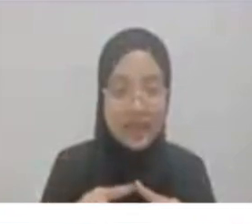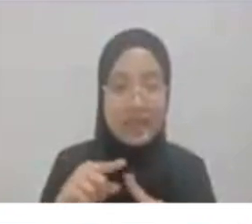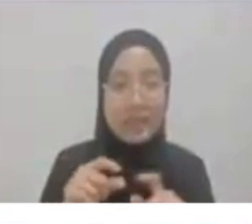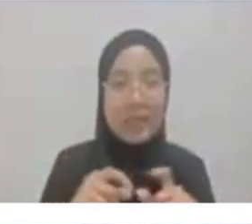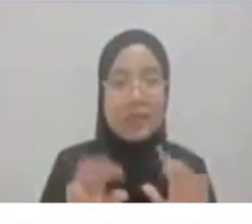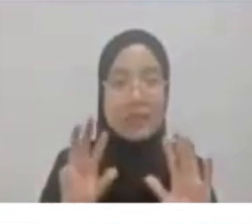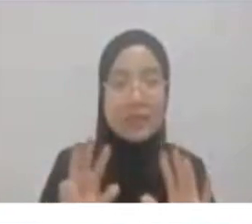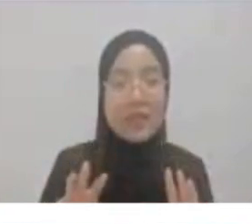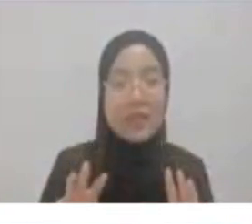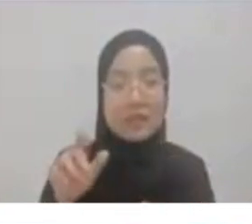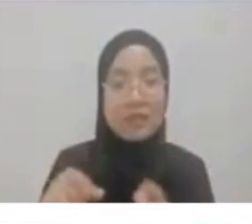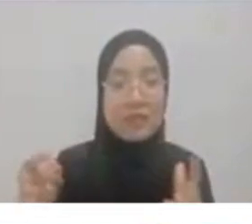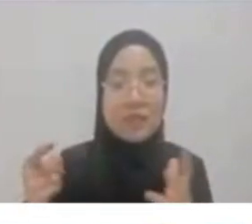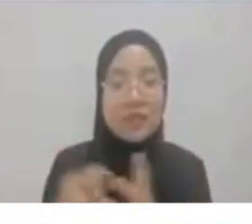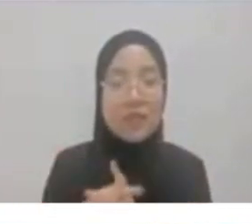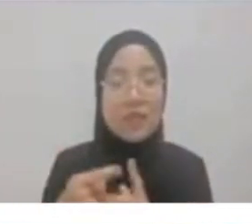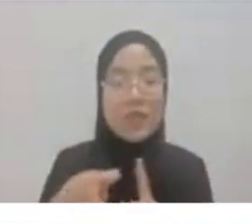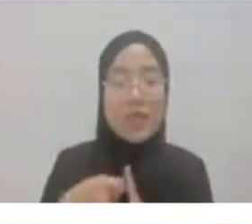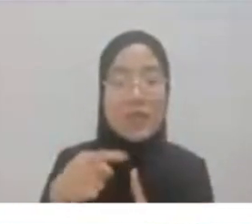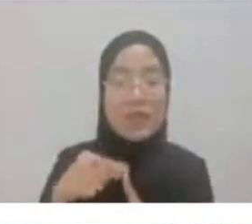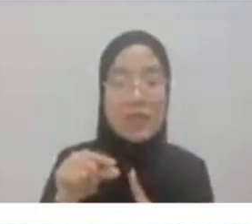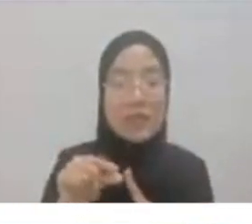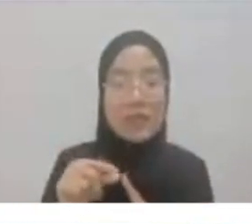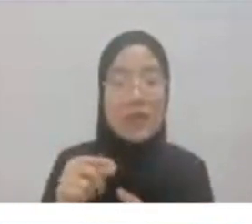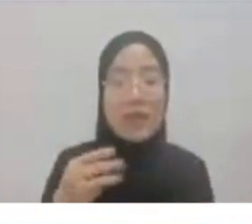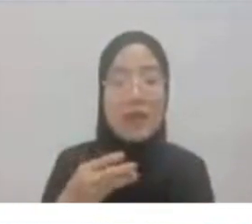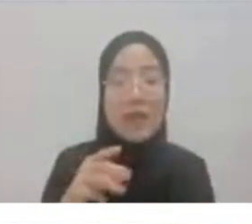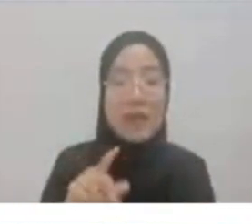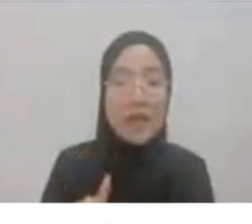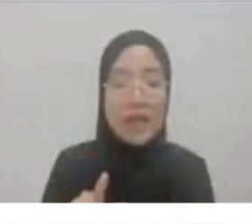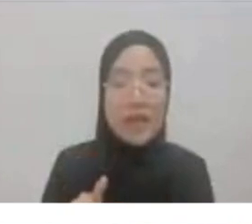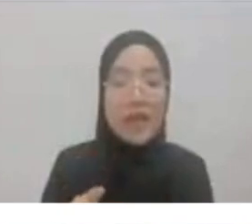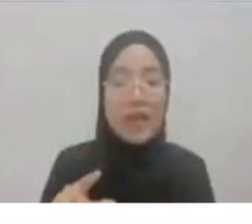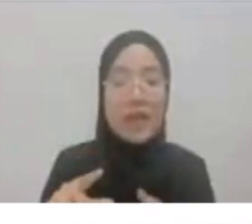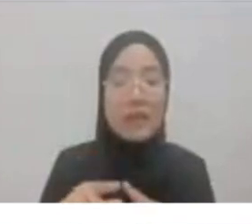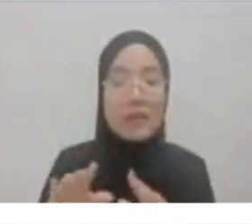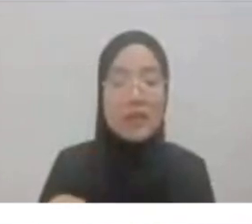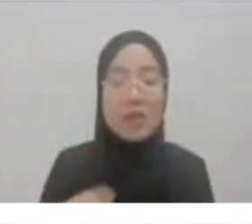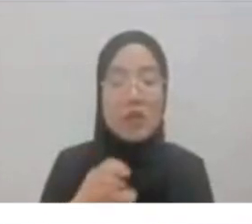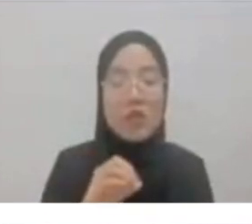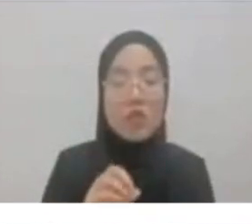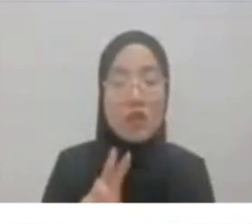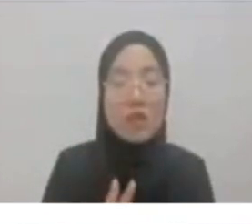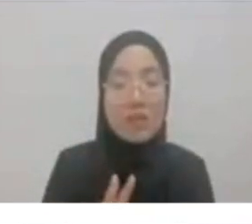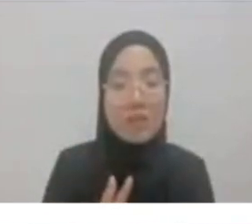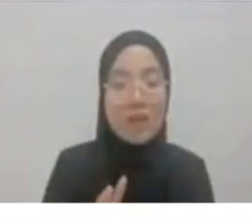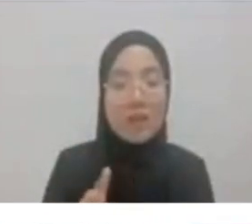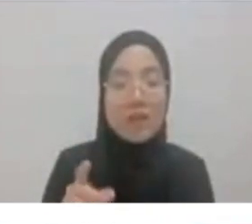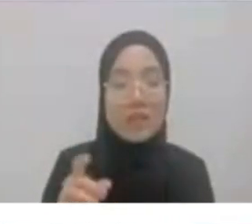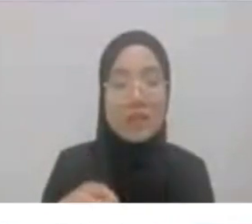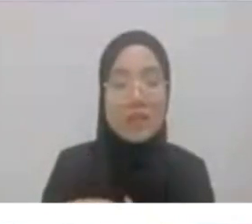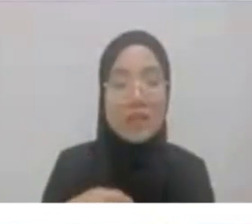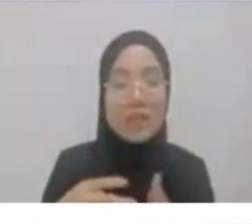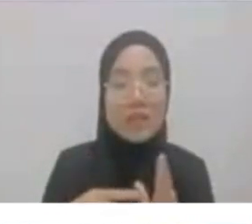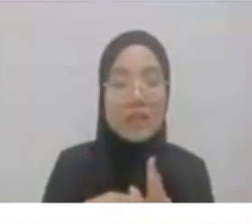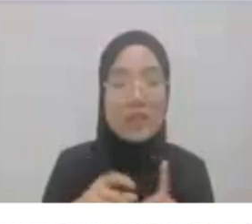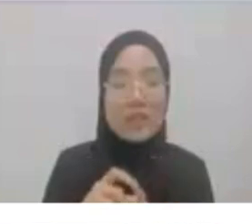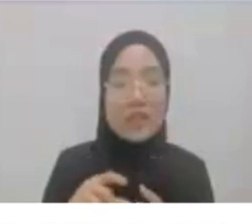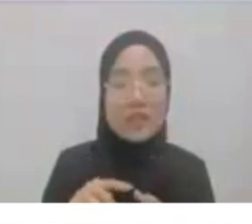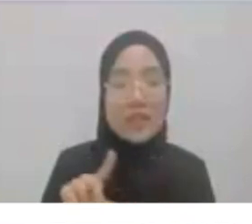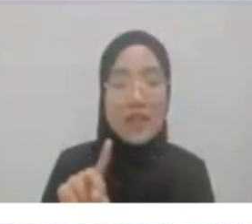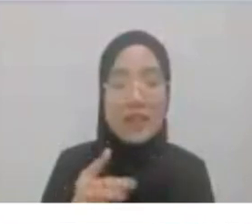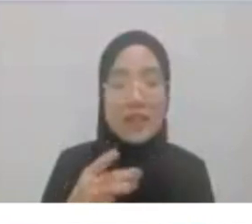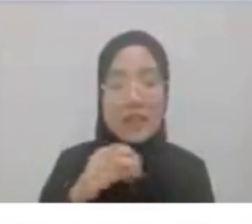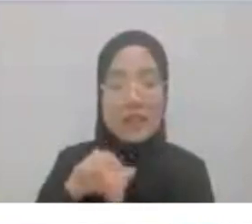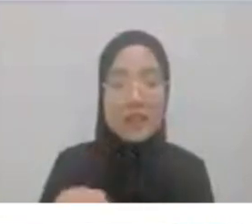yang berdasarkan ktpl telah ternyata beramat Dir RT 008 dan seterusnya Desa Kendal Rejo Kecamatan Petarukan vid t14 dan